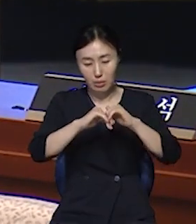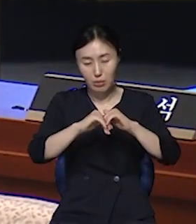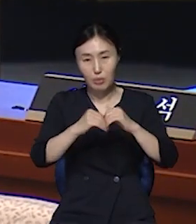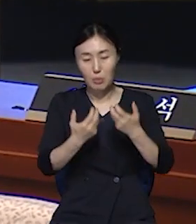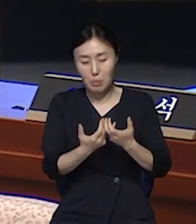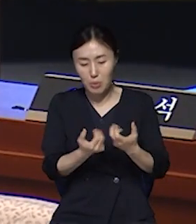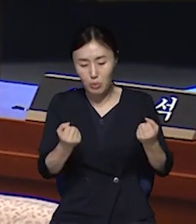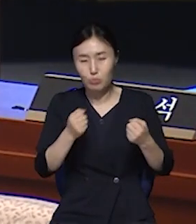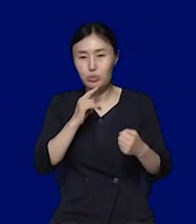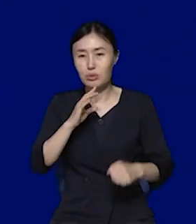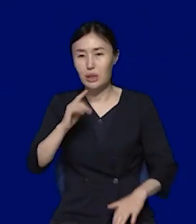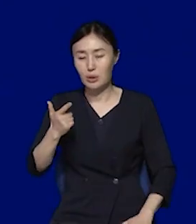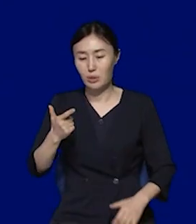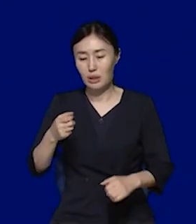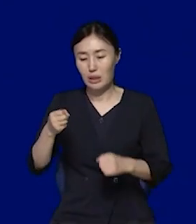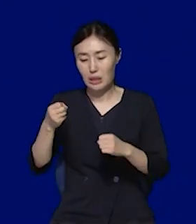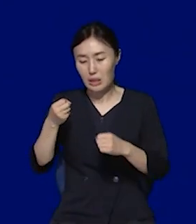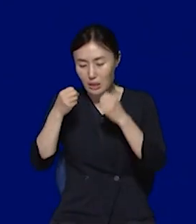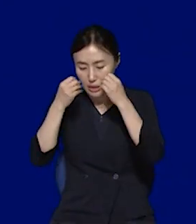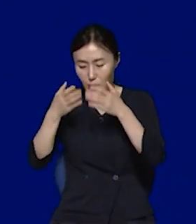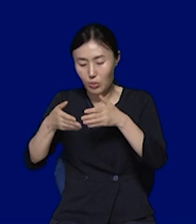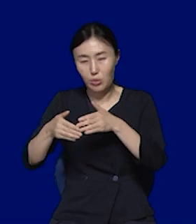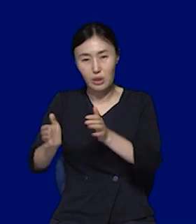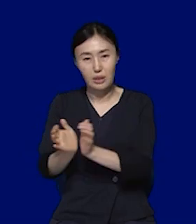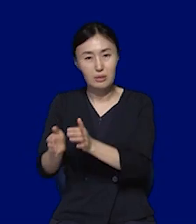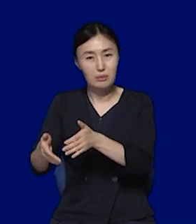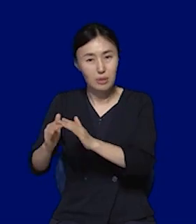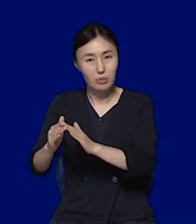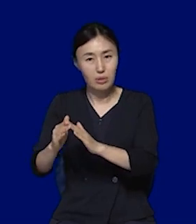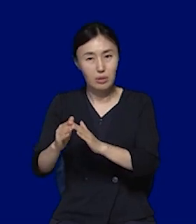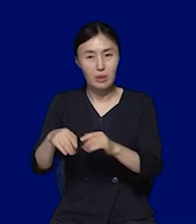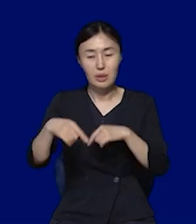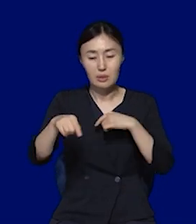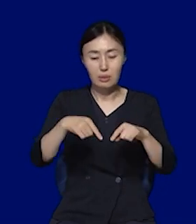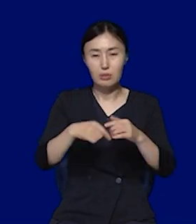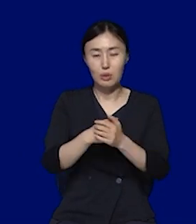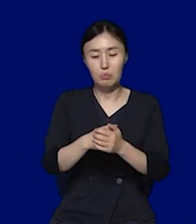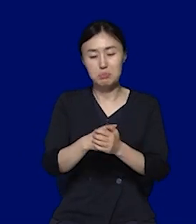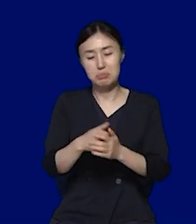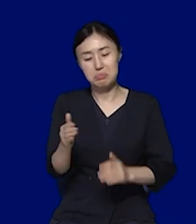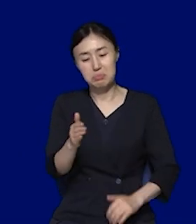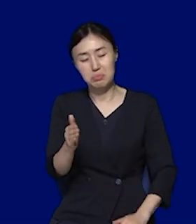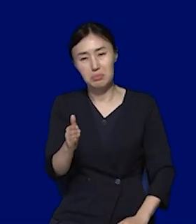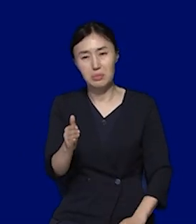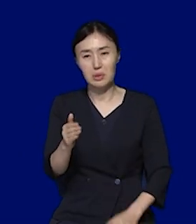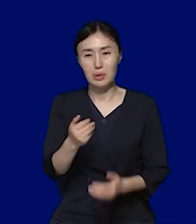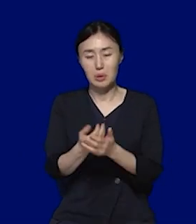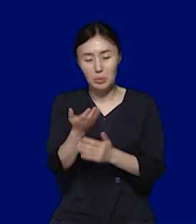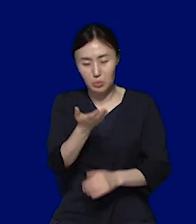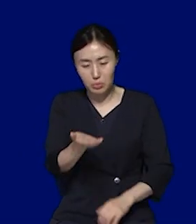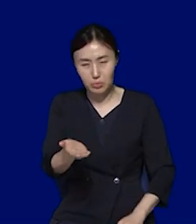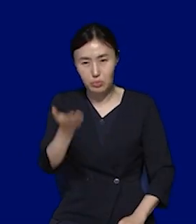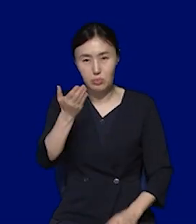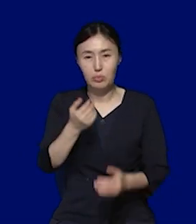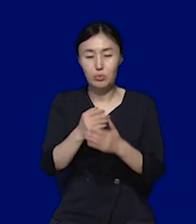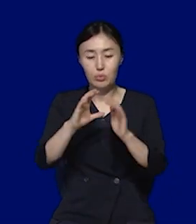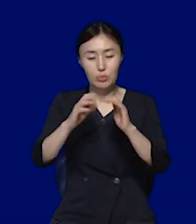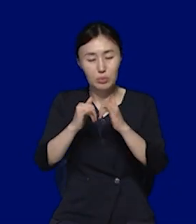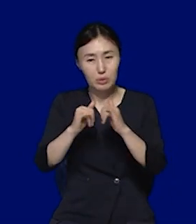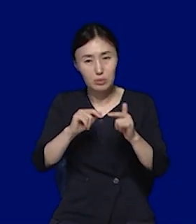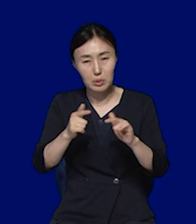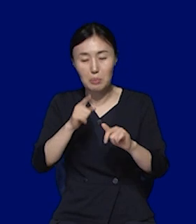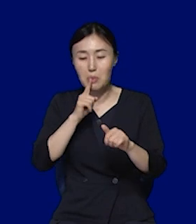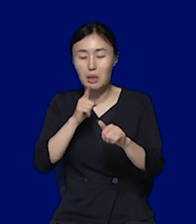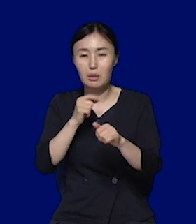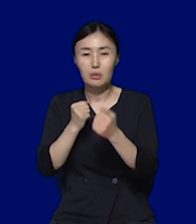더 나아간 겁니다. 정치적 서비스의 품질을 경쟁을 해서 예. 국민들한테 어필을 하면 예. 국민들이 저는